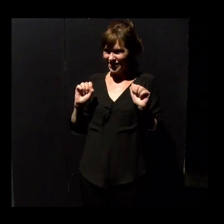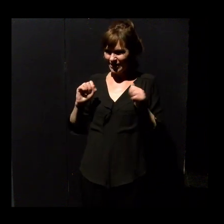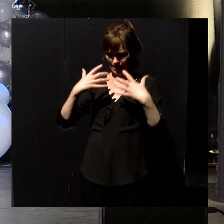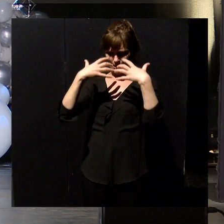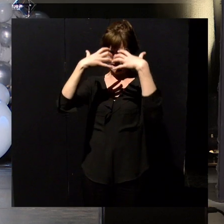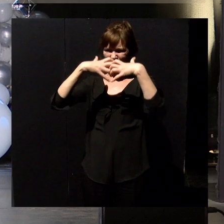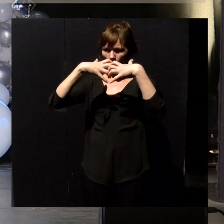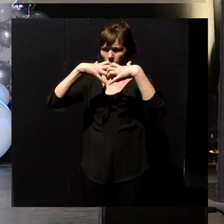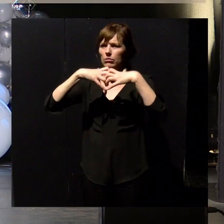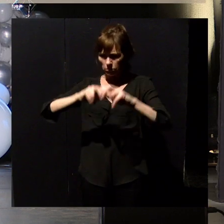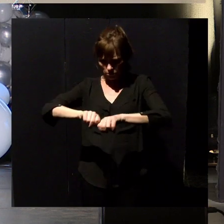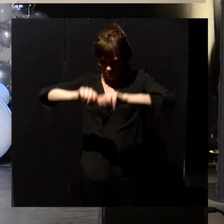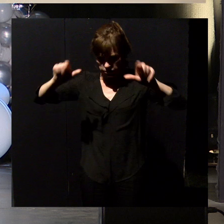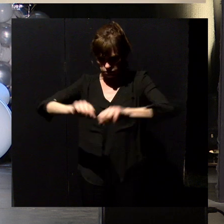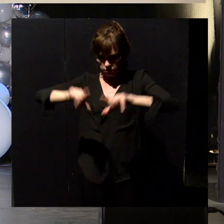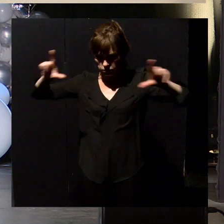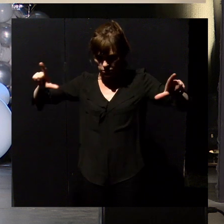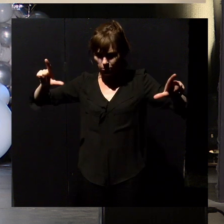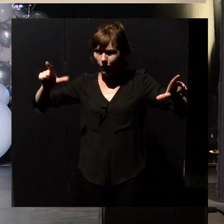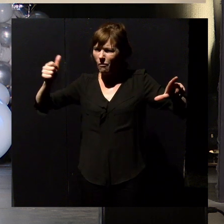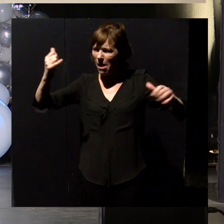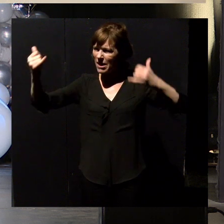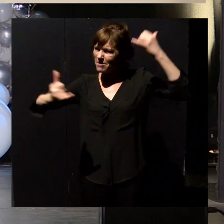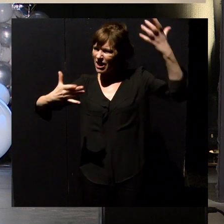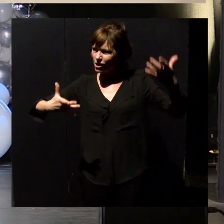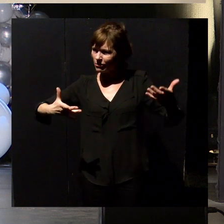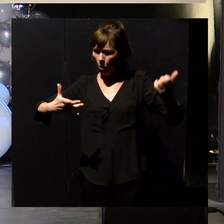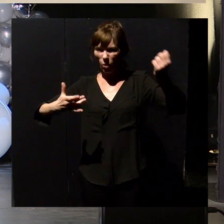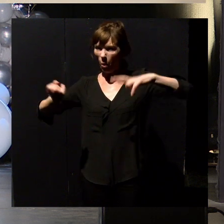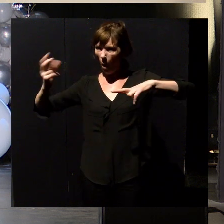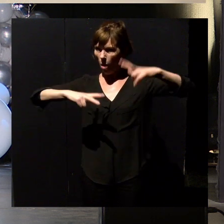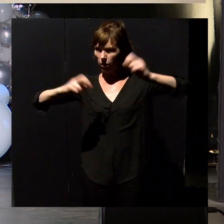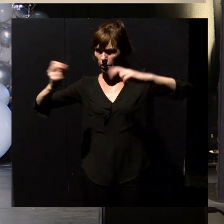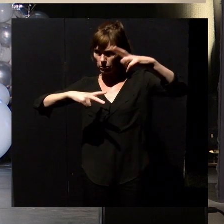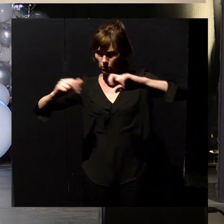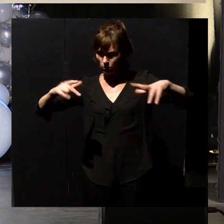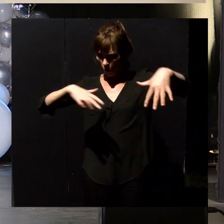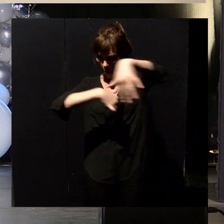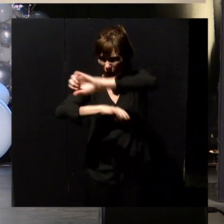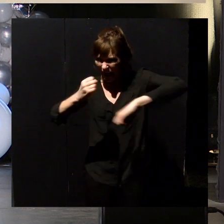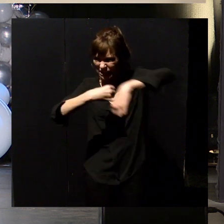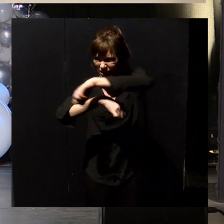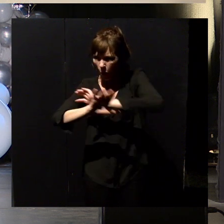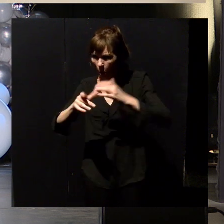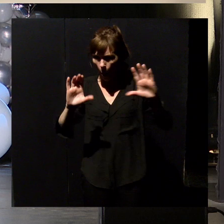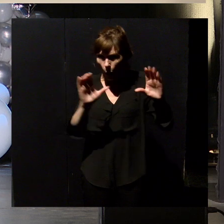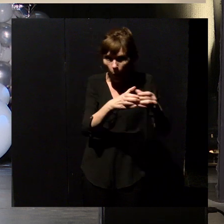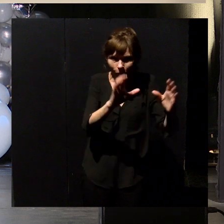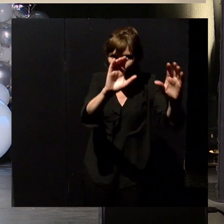fonctionnement cérébral. Imaginez que vos neurones, mes neurones, organisés par petits